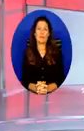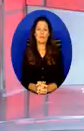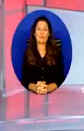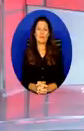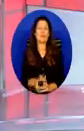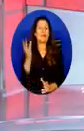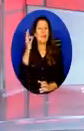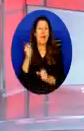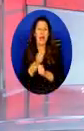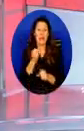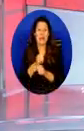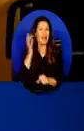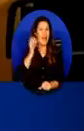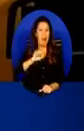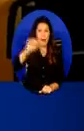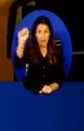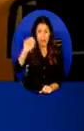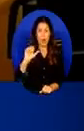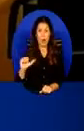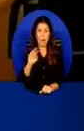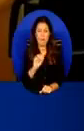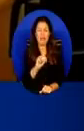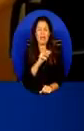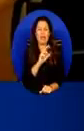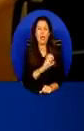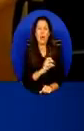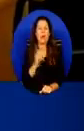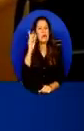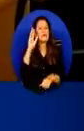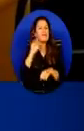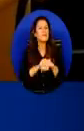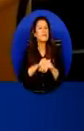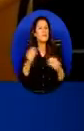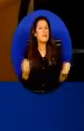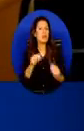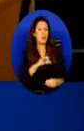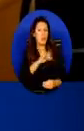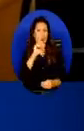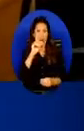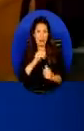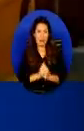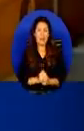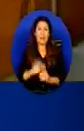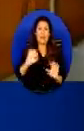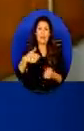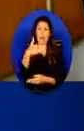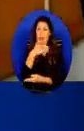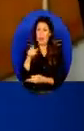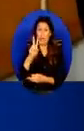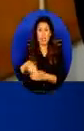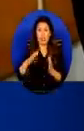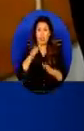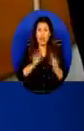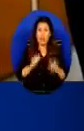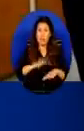הפעילה הפמיניסטית אור מרוני כהן עלתה על נקודה מעניינת. אם המדינה החליטה להקים בתי דין מקצועיים לתעבורה, למשפחה,